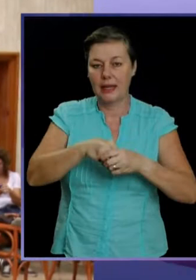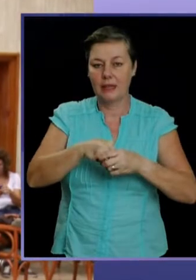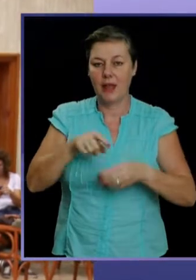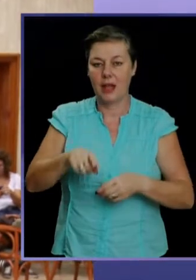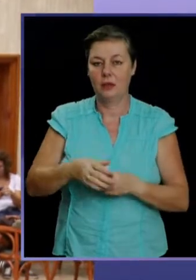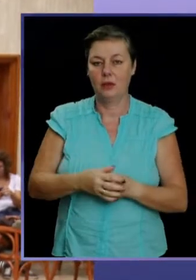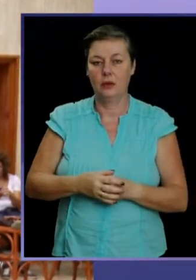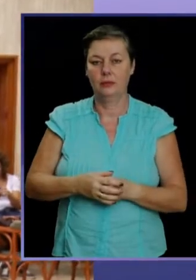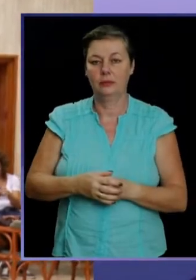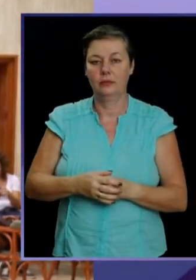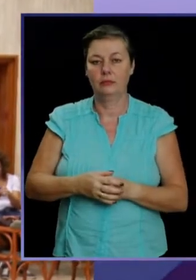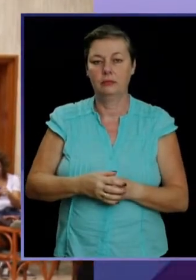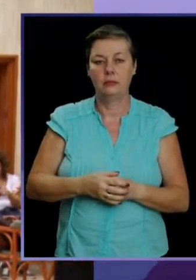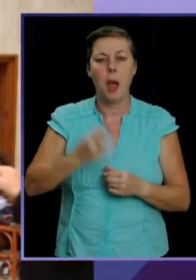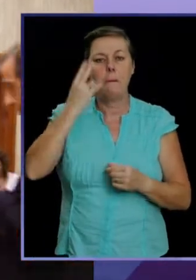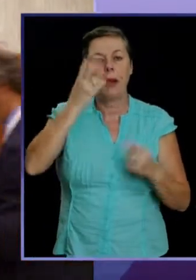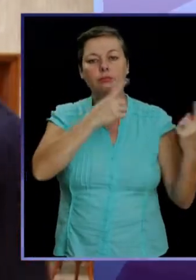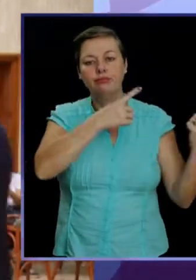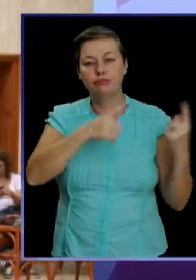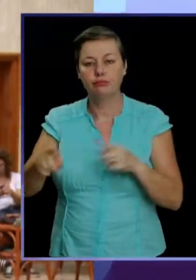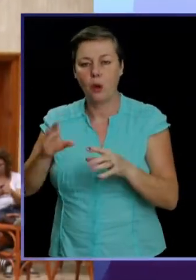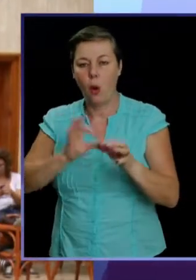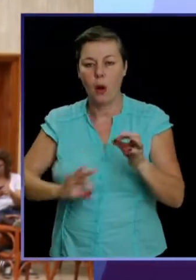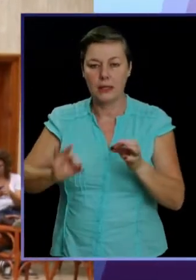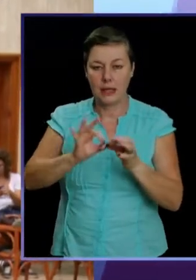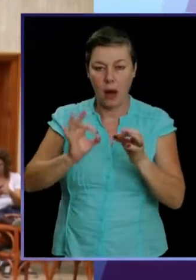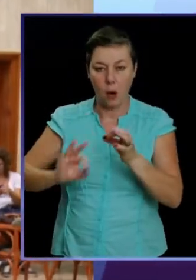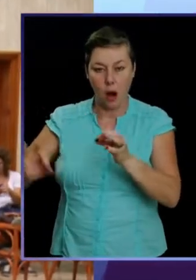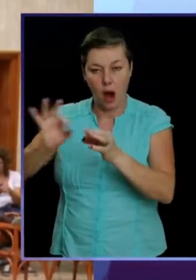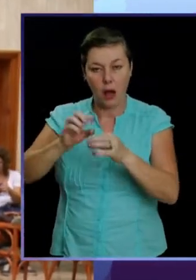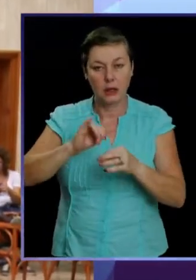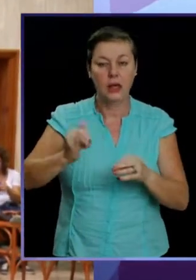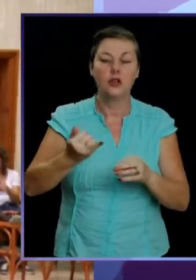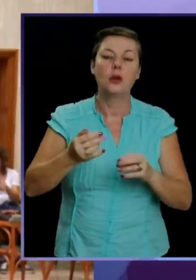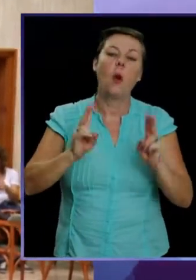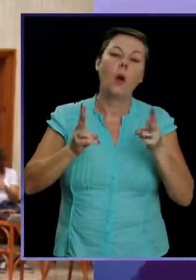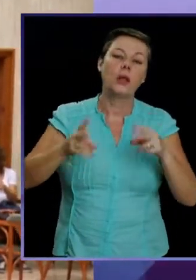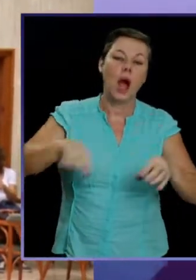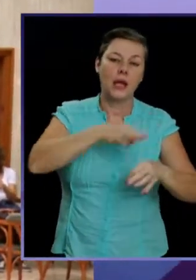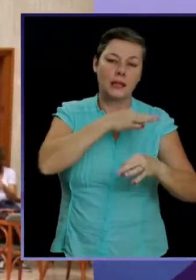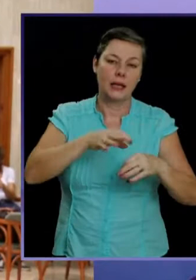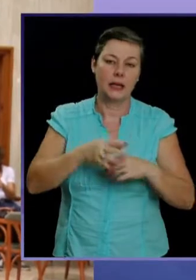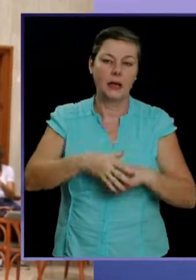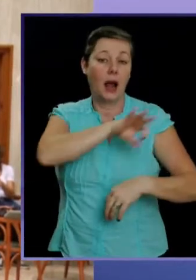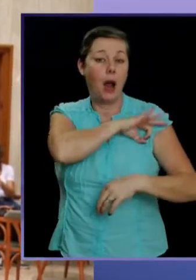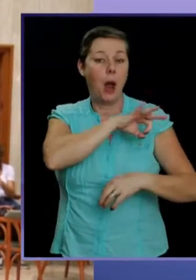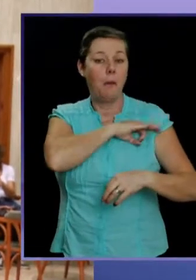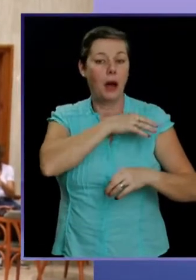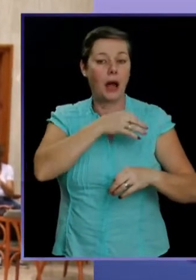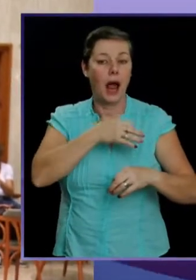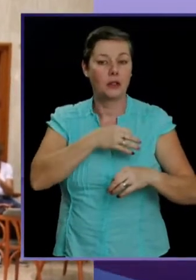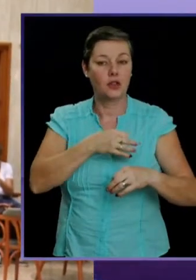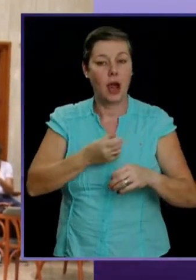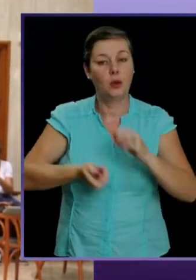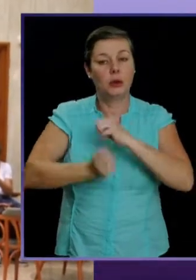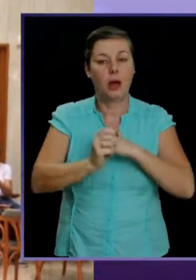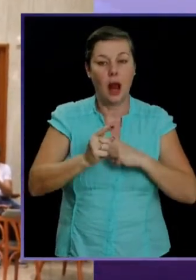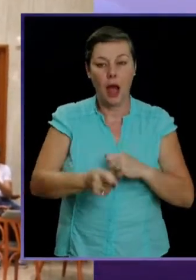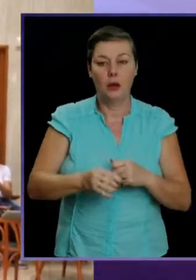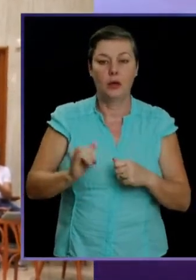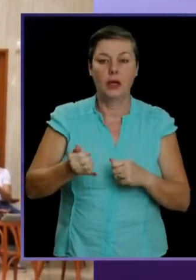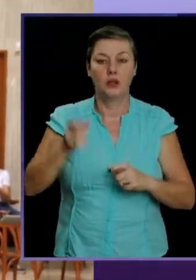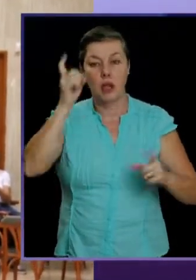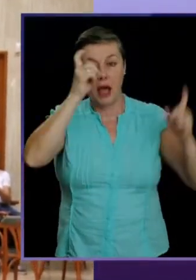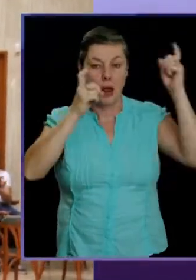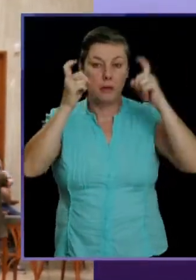rajta. Megismerhetünk különböző országokat és azt, hogy ők hogyan zenélnek. Barátságokat köthetünk a